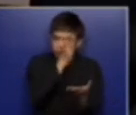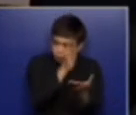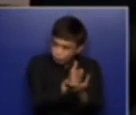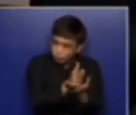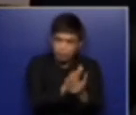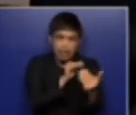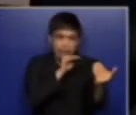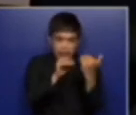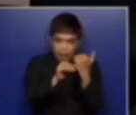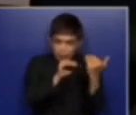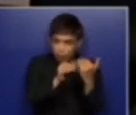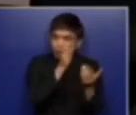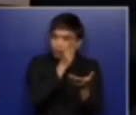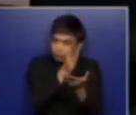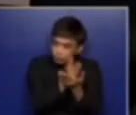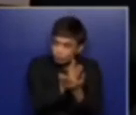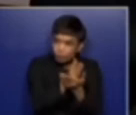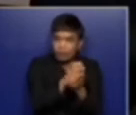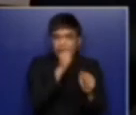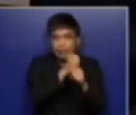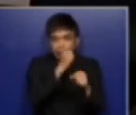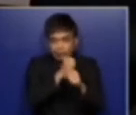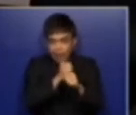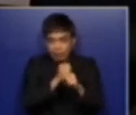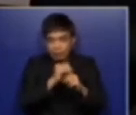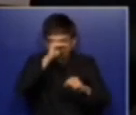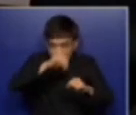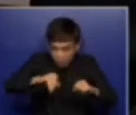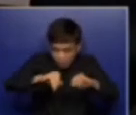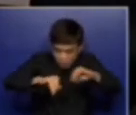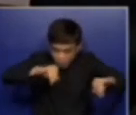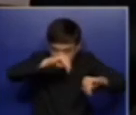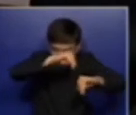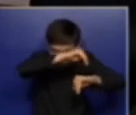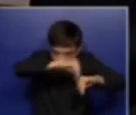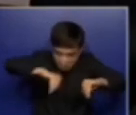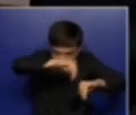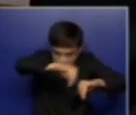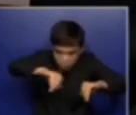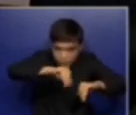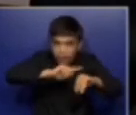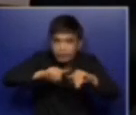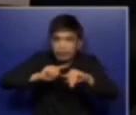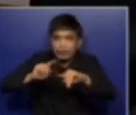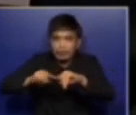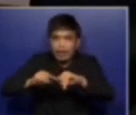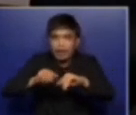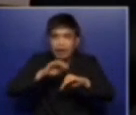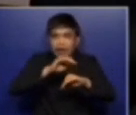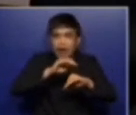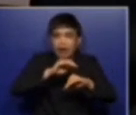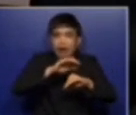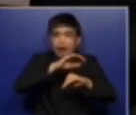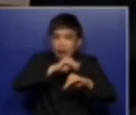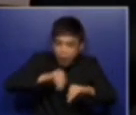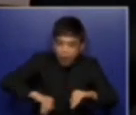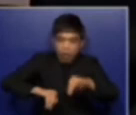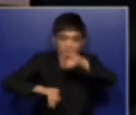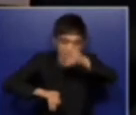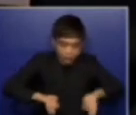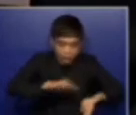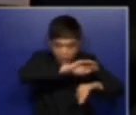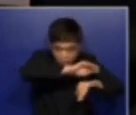นนบางสายขุดลอกหน้าหรือลอกขุด